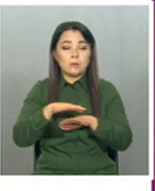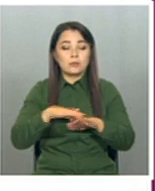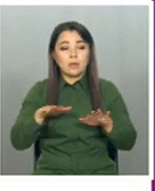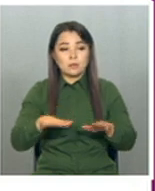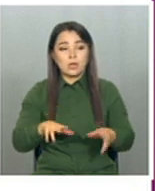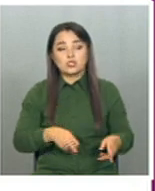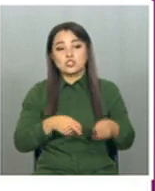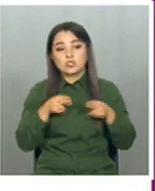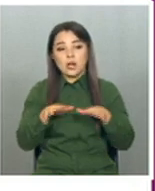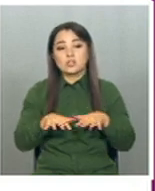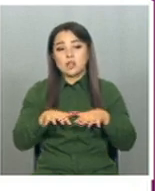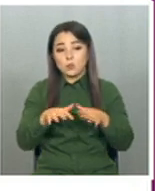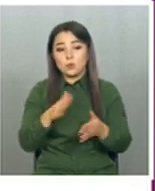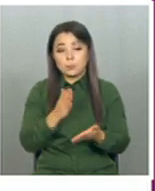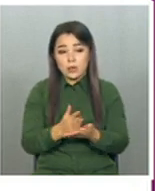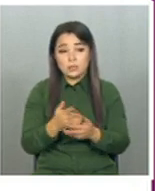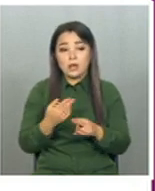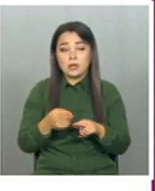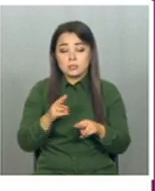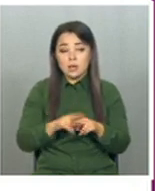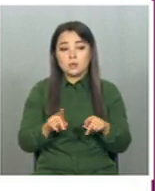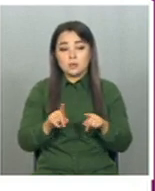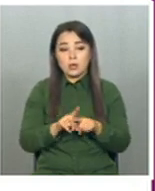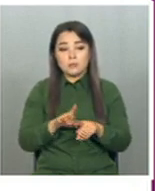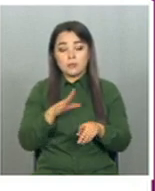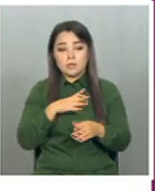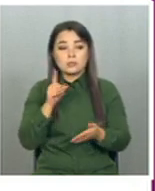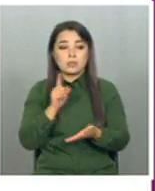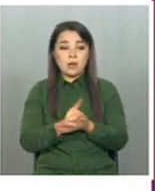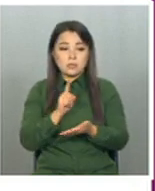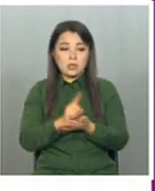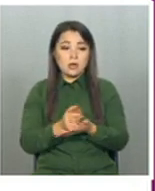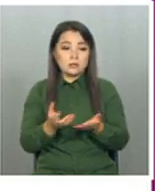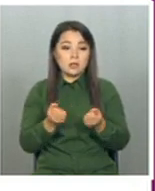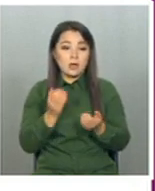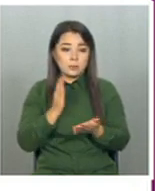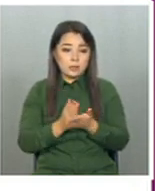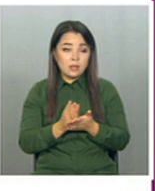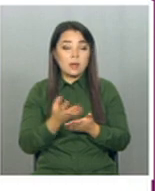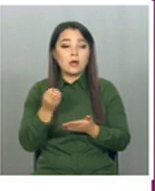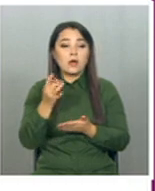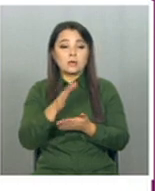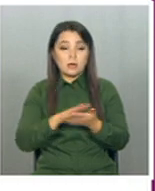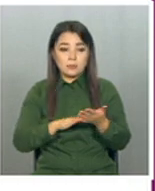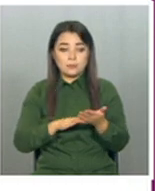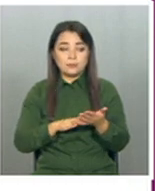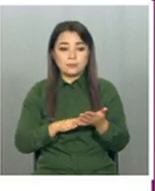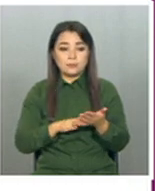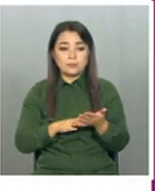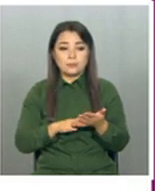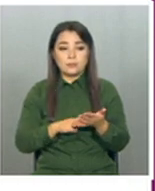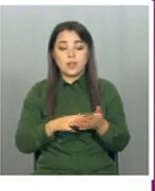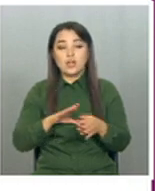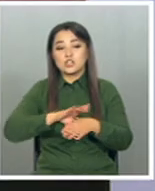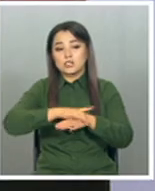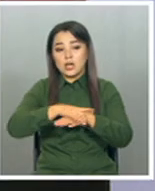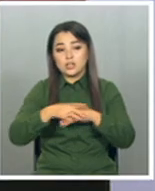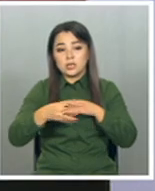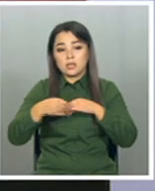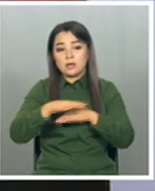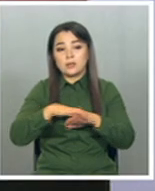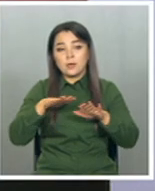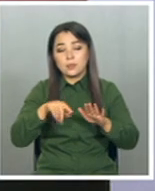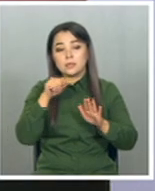жасады. Олардан алым салық алды. Ары қарай Ташкент жеріне кіріп